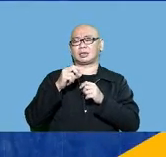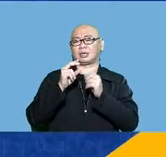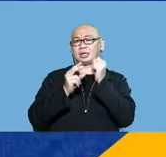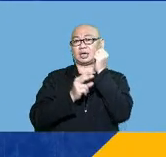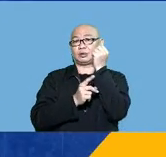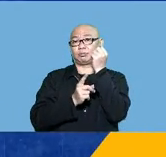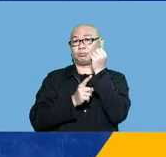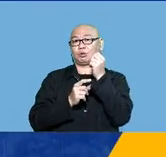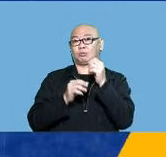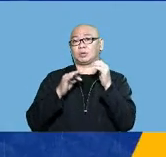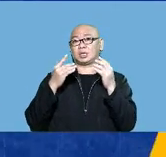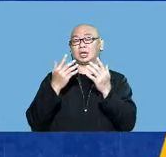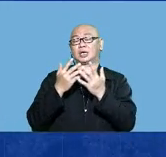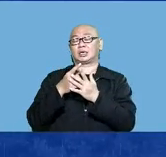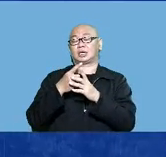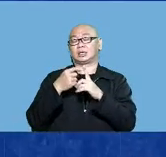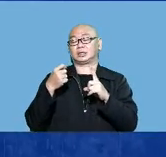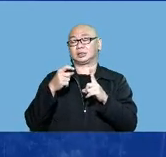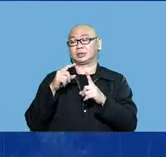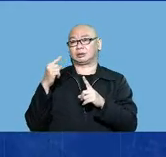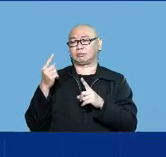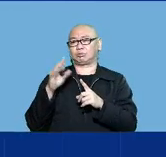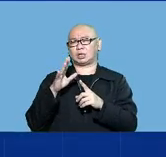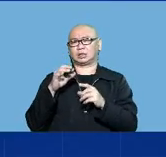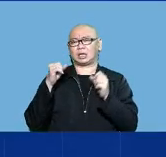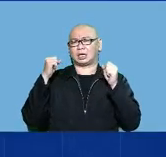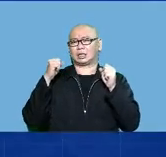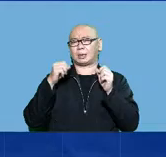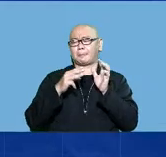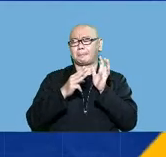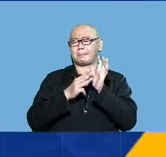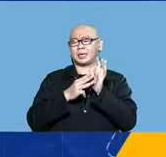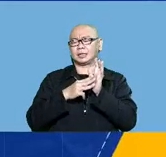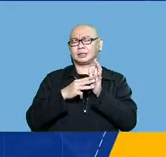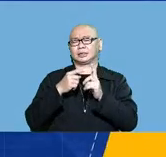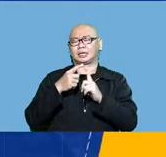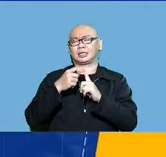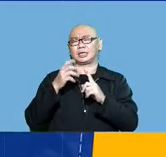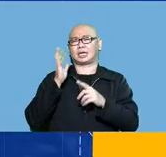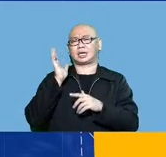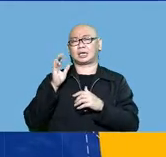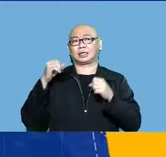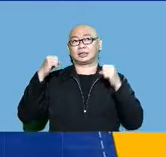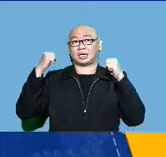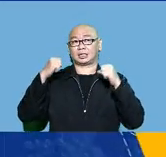sekitar dan bukan dari tenaga medis atau para medis yang berada di layanan kesehatan.